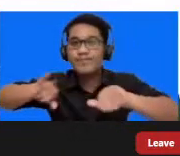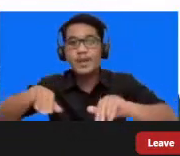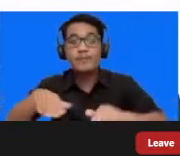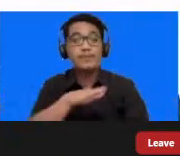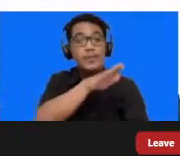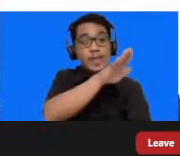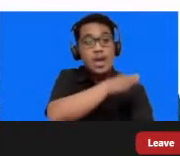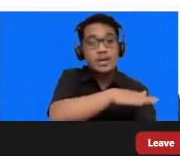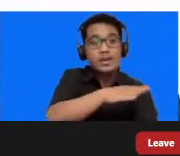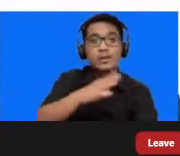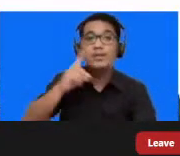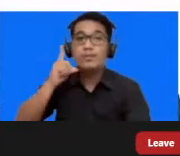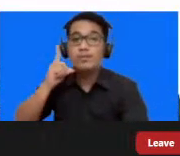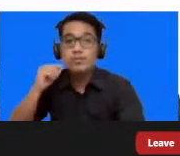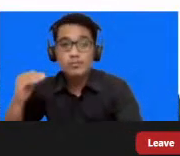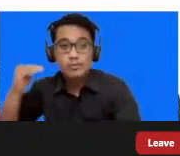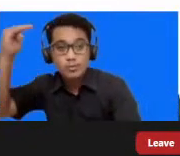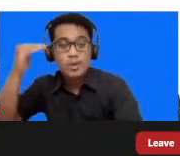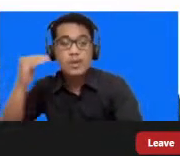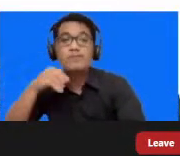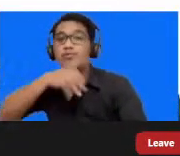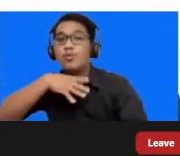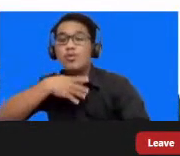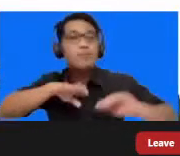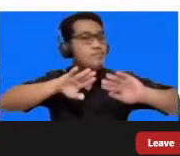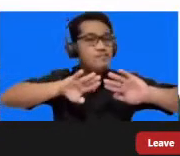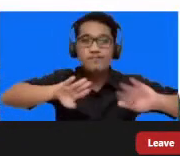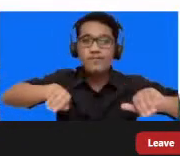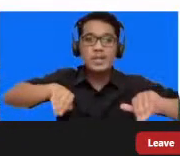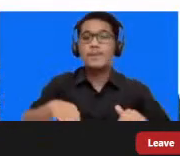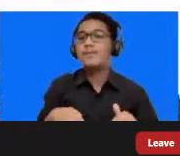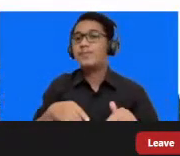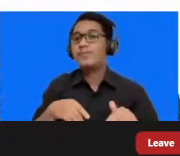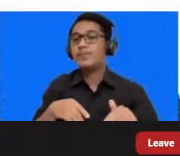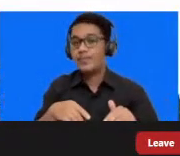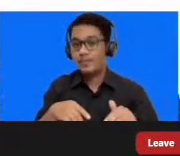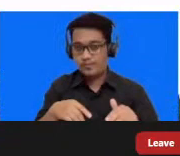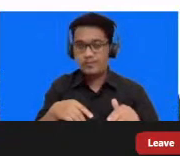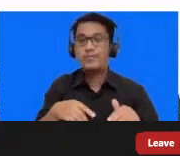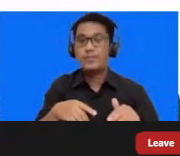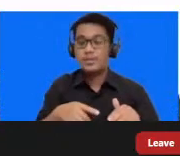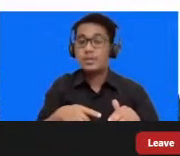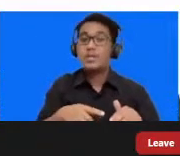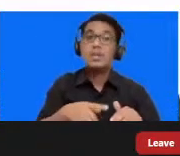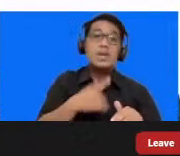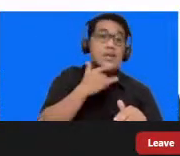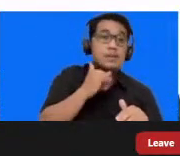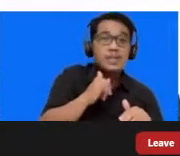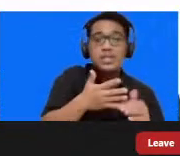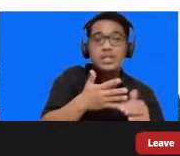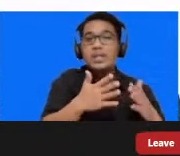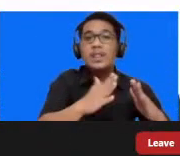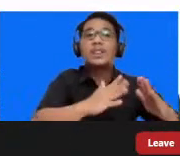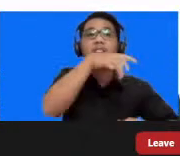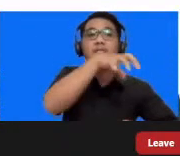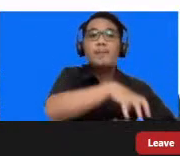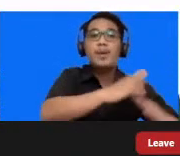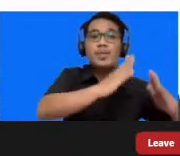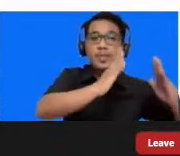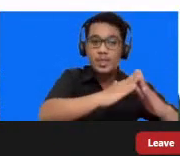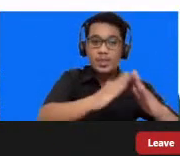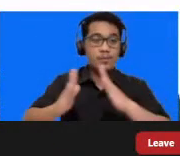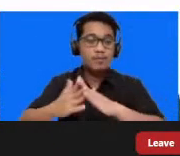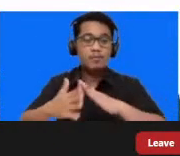dewasa dan lansia kita bedakan. Termasuk juga hunian mereka kita sangat prioritaskan. Dan kami Tagana